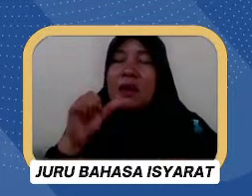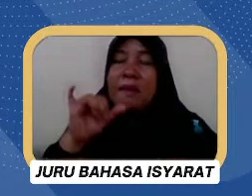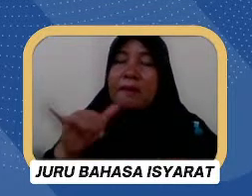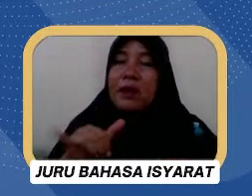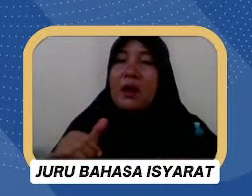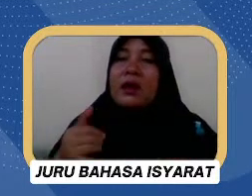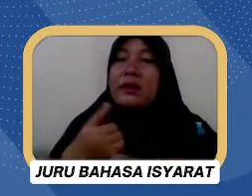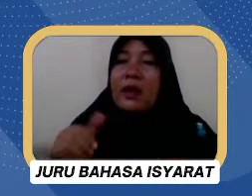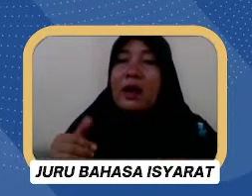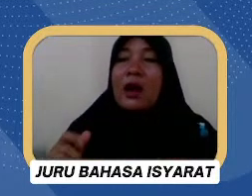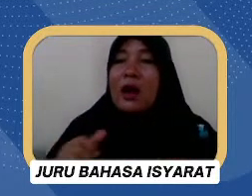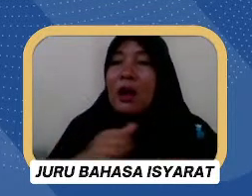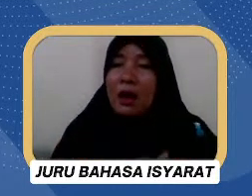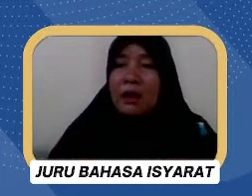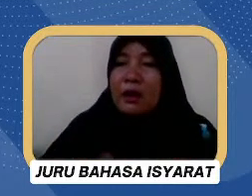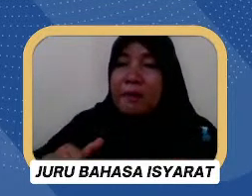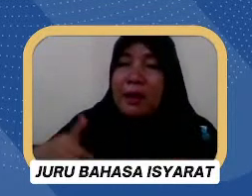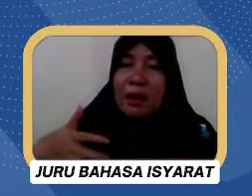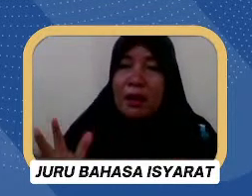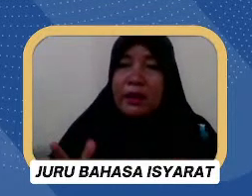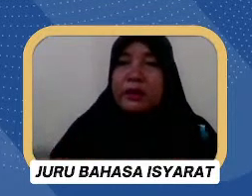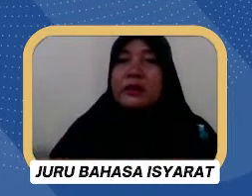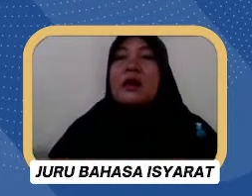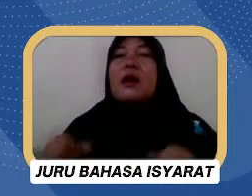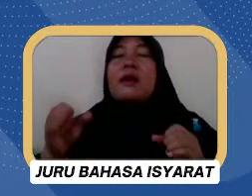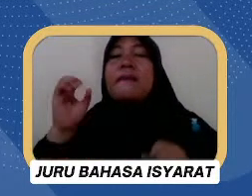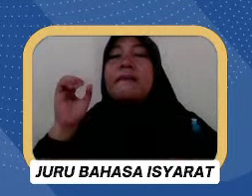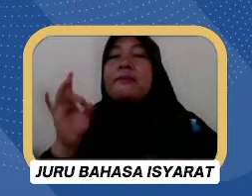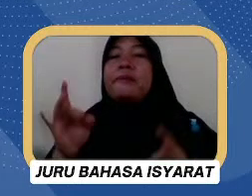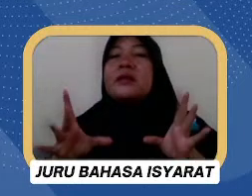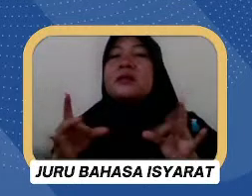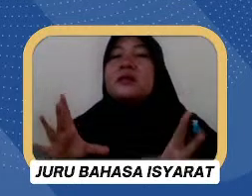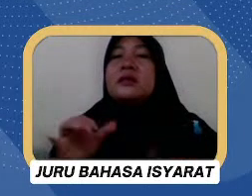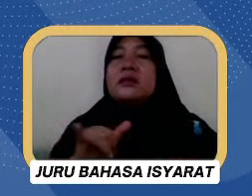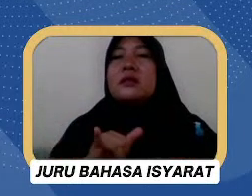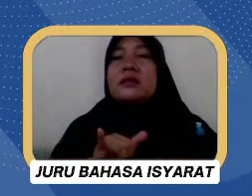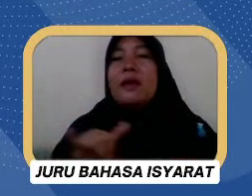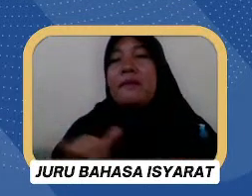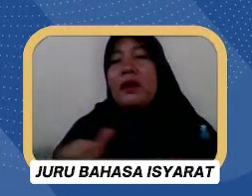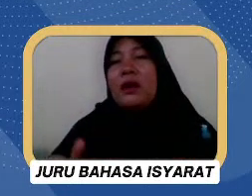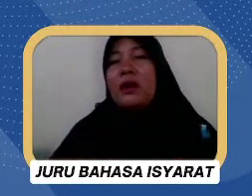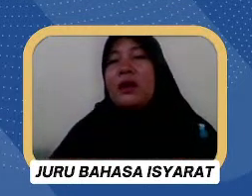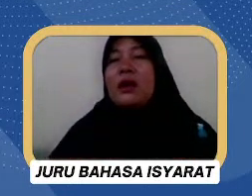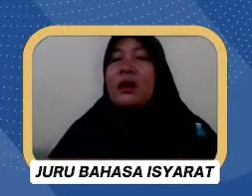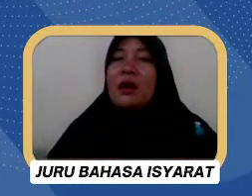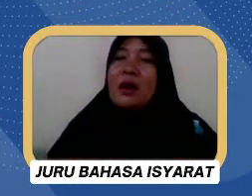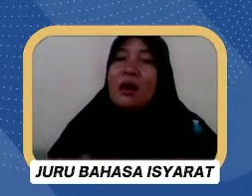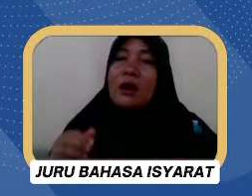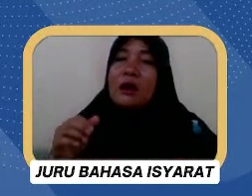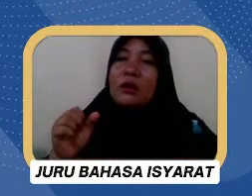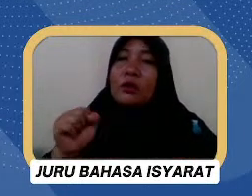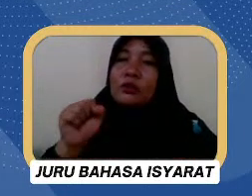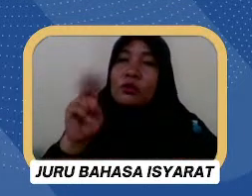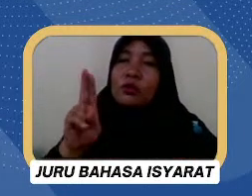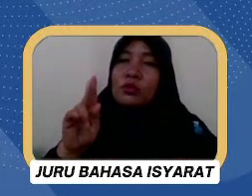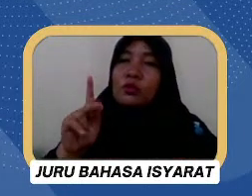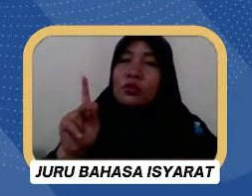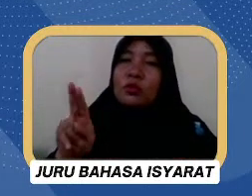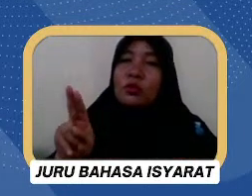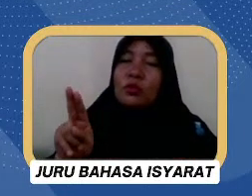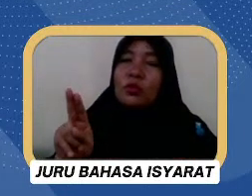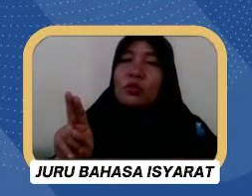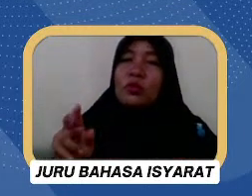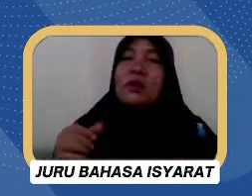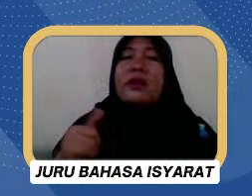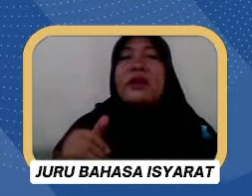menyebarkan hal-hal yang tidak baik dan mempengaruhi orang lain. Kalau terprovokasi, maka kebencian